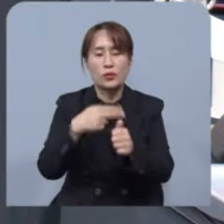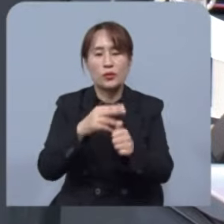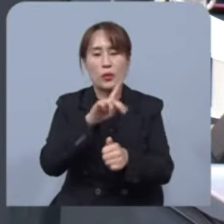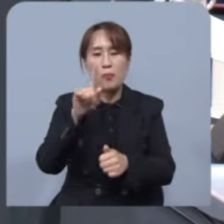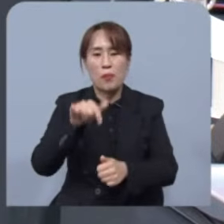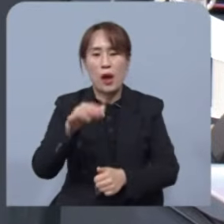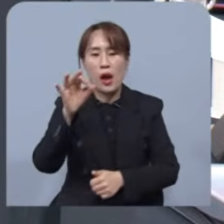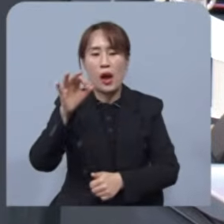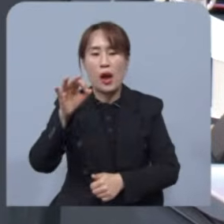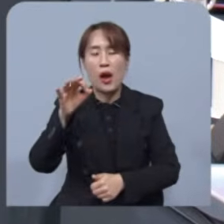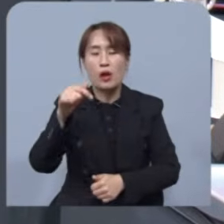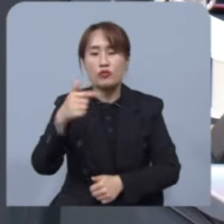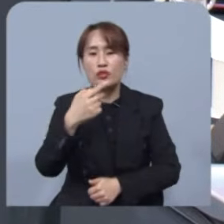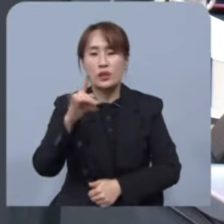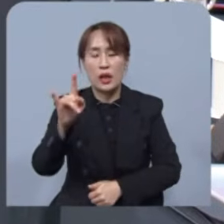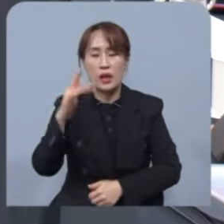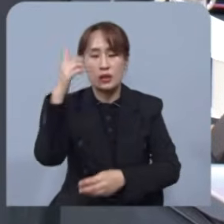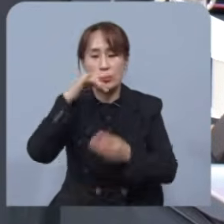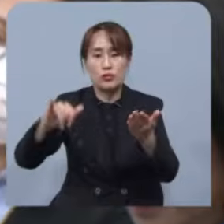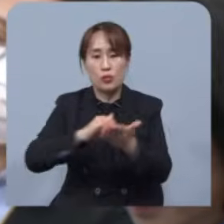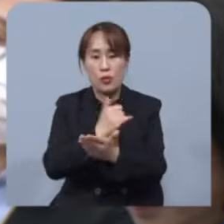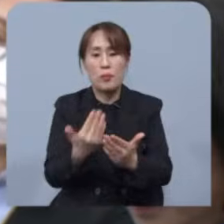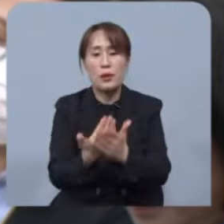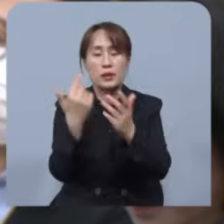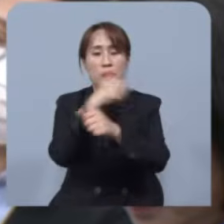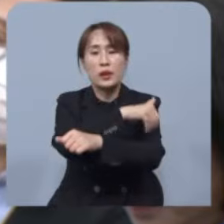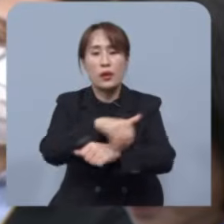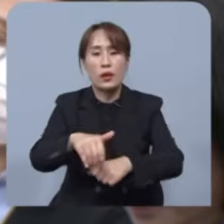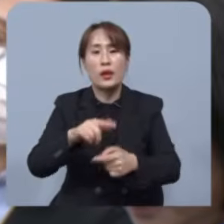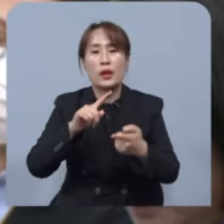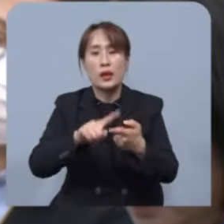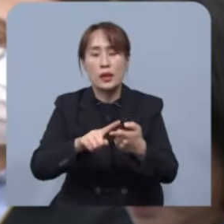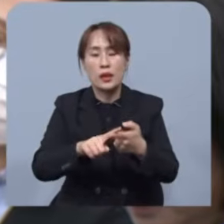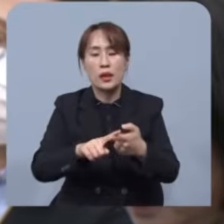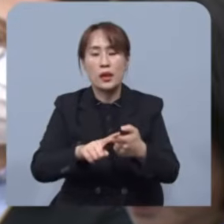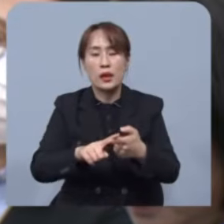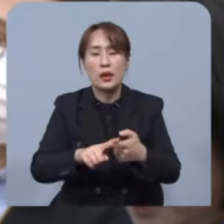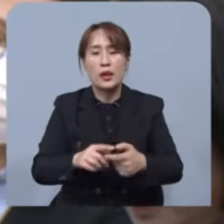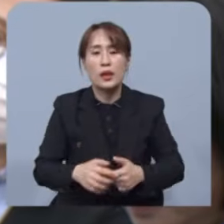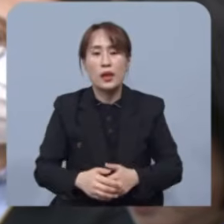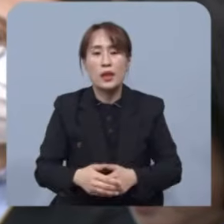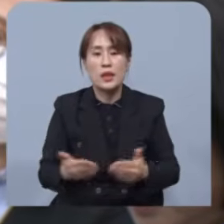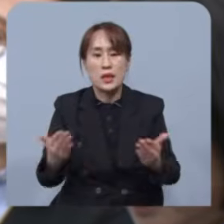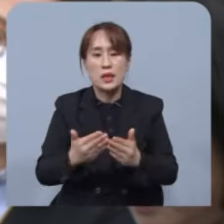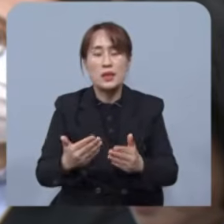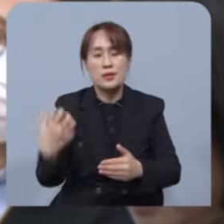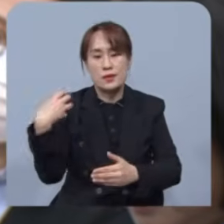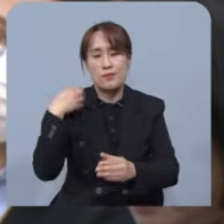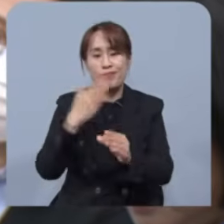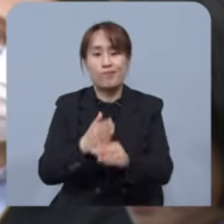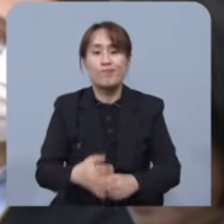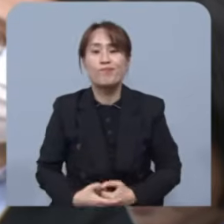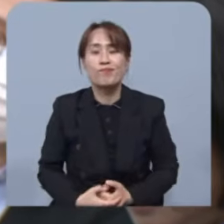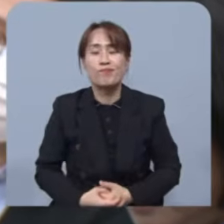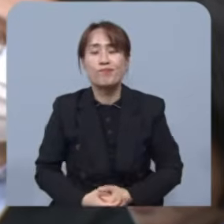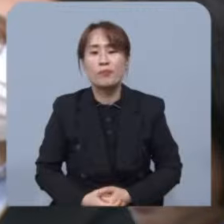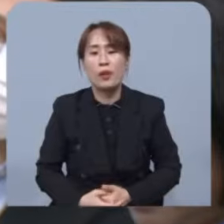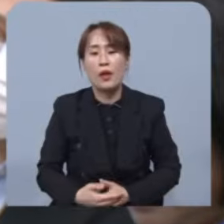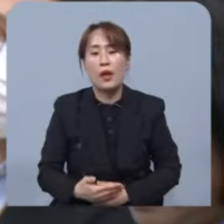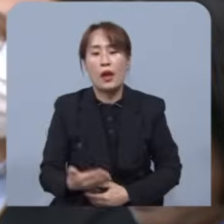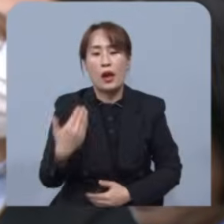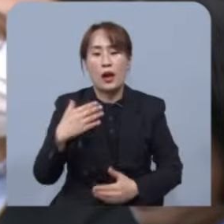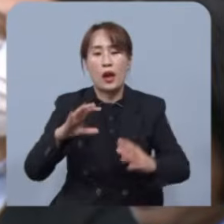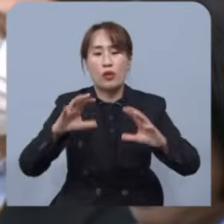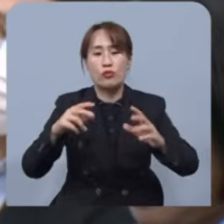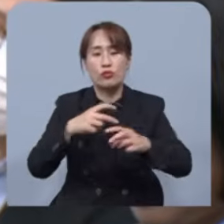하고요. 청주공항 활성화에 대해서 주도적으로 좀 일을 해오고 있습니다. 예, 아까 이제